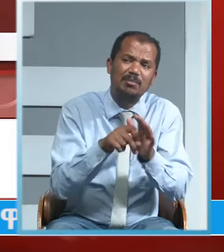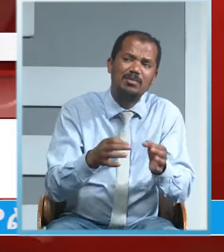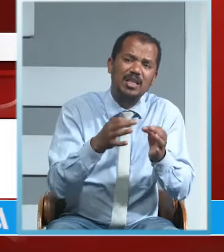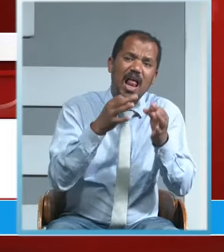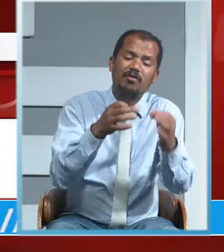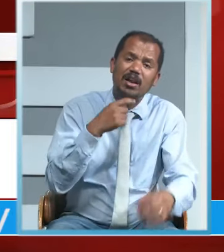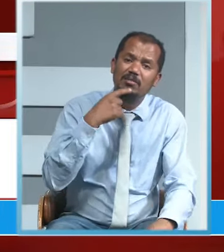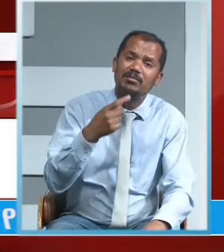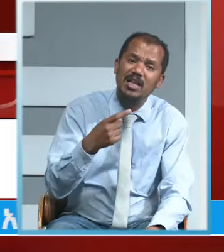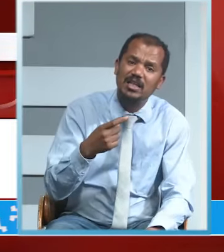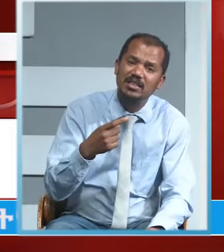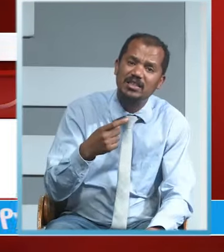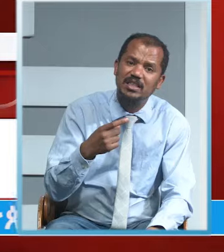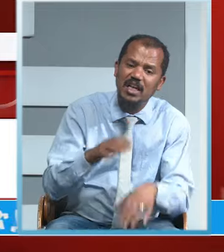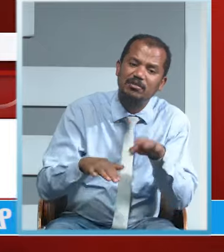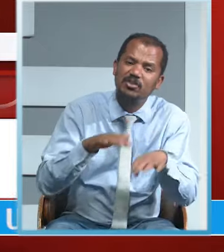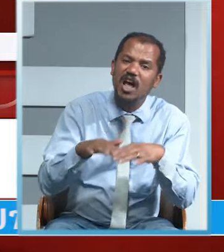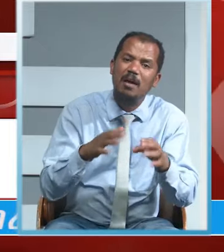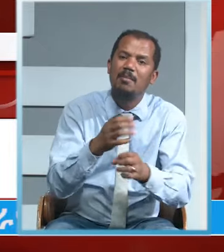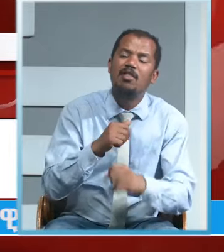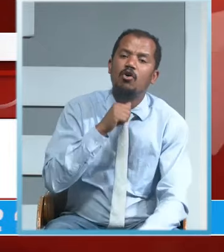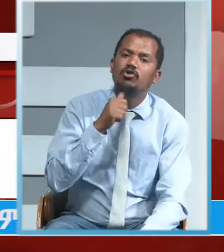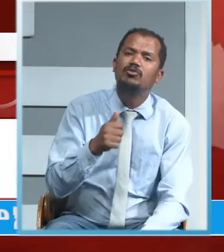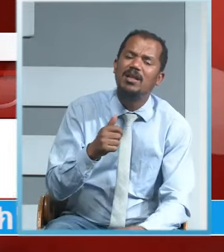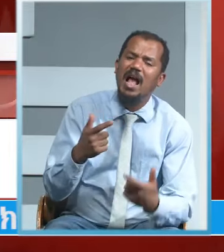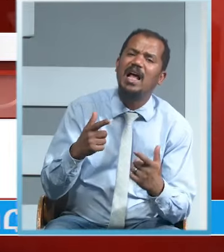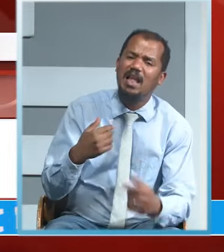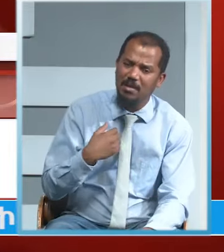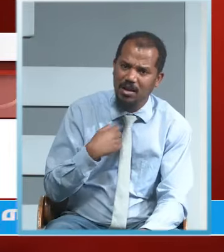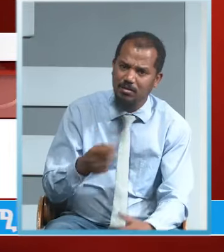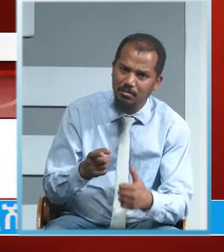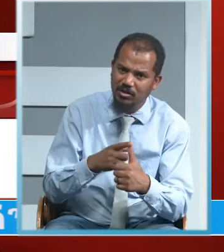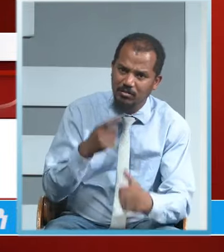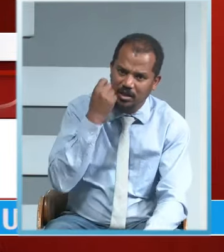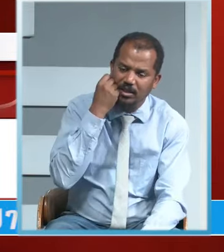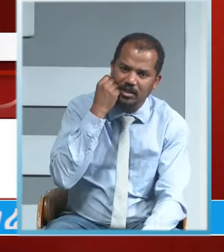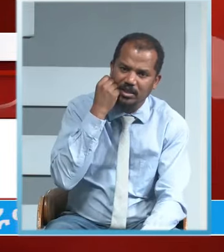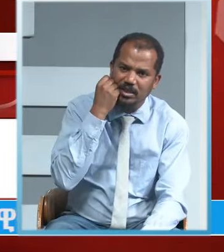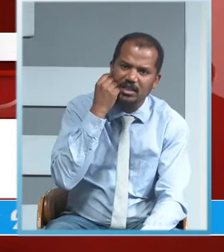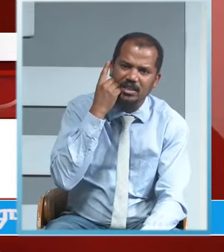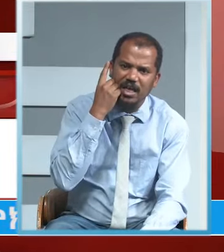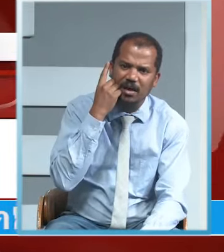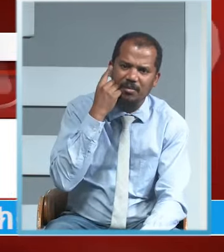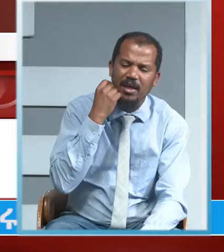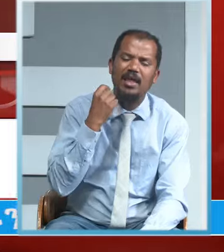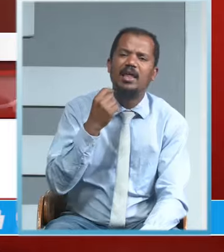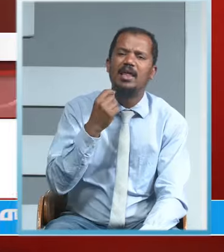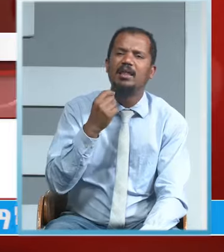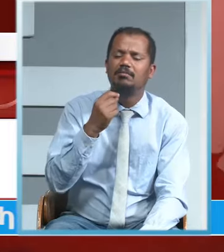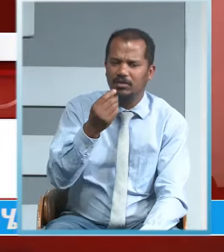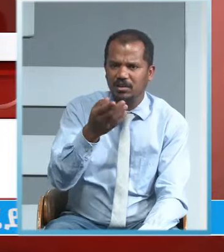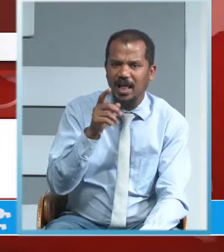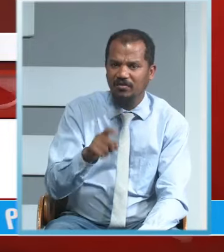ብለሽ እርምጃ ማትወስጅበት አጋጣሚ አለ። ለምን መጀመሪያ ግንዛቤ ሊፈጠር ይገባል